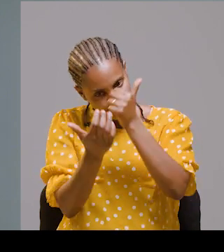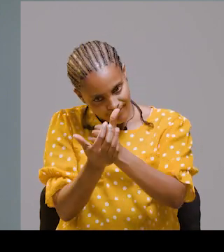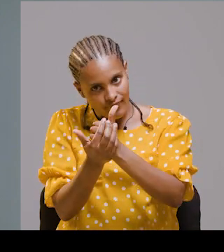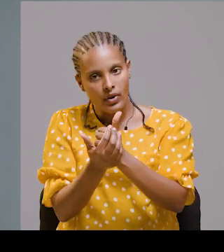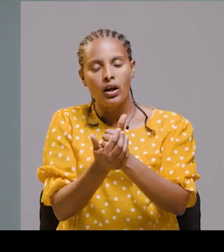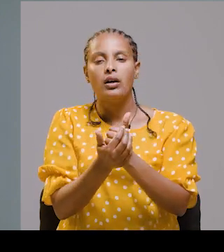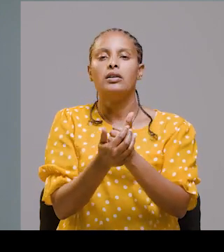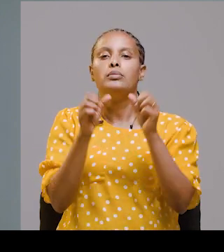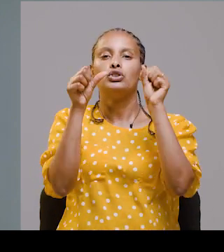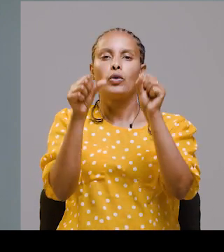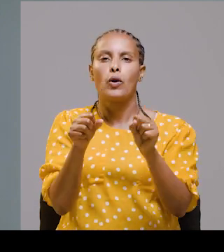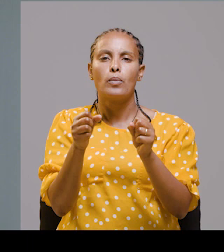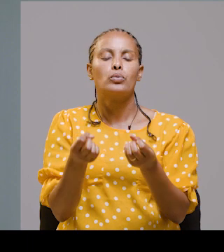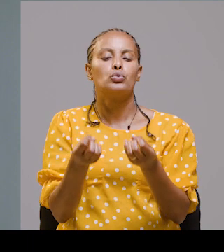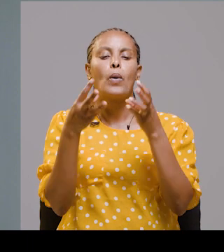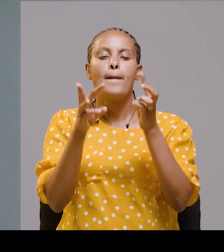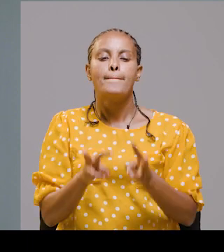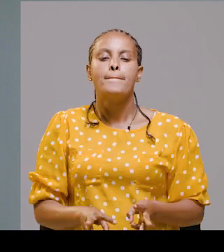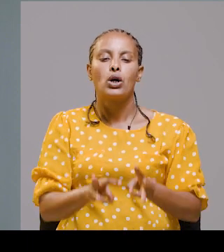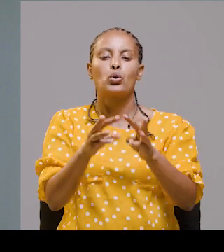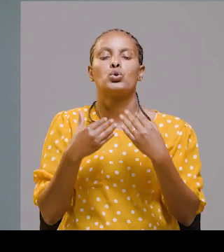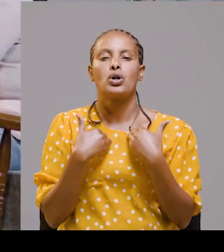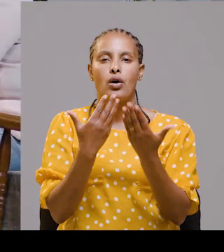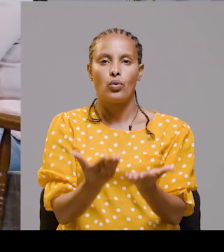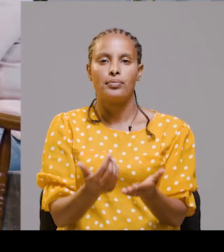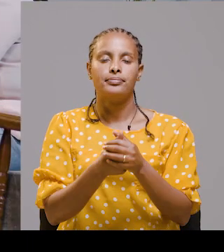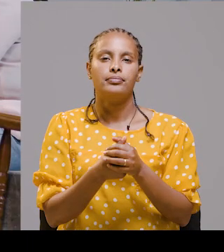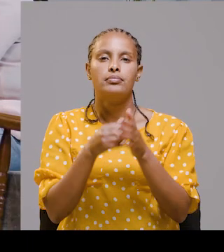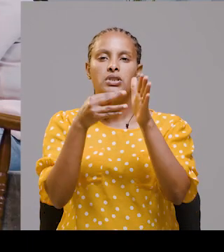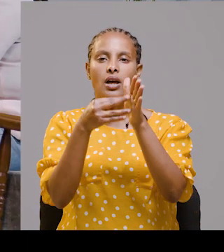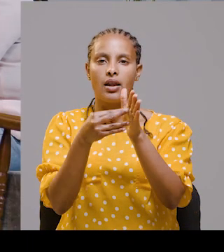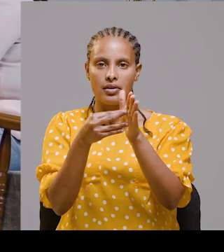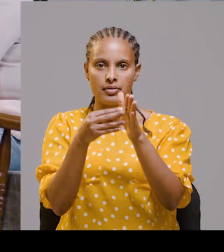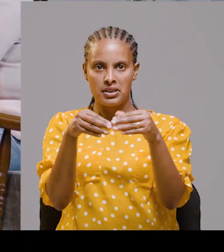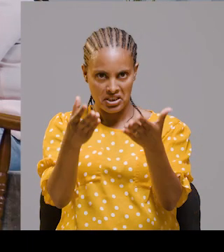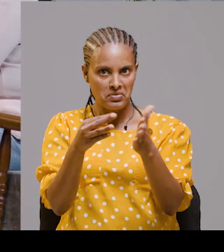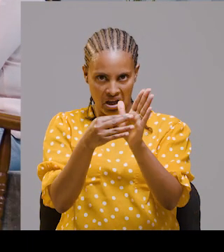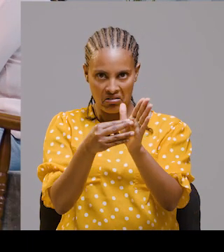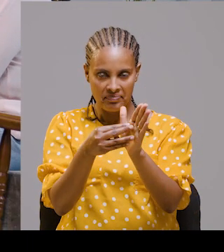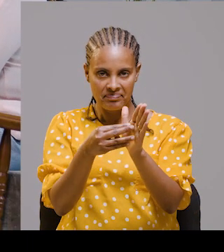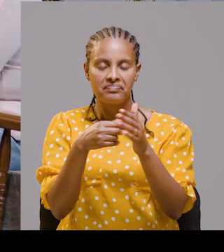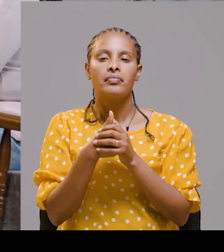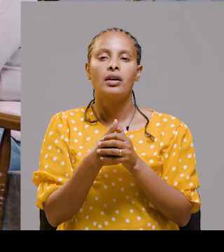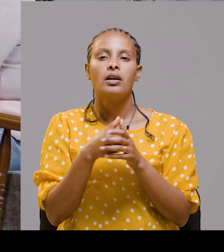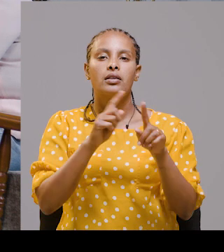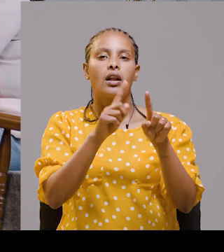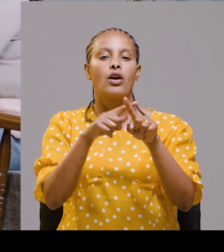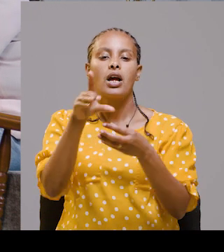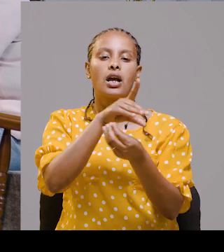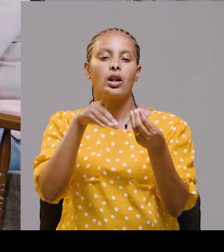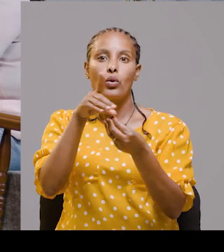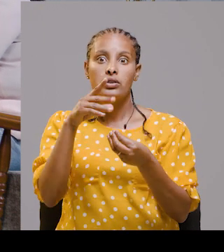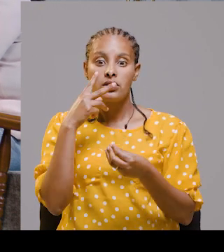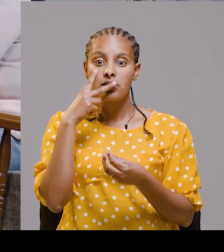ልንተካከምባቸው ልንረዳዳባቸው የምንችላቸው በጣም ብዙ መንገዶች አሉ። ምሳሌ ልስጥሽ። ለምሳሌ ህል ማለት ነው የተለያዩ ክልሎች